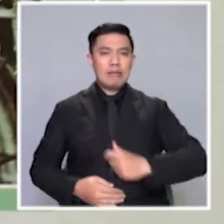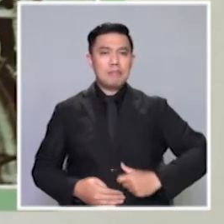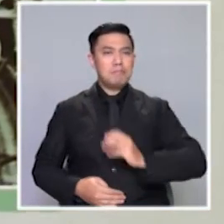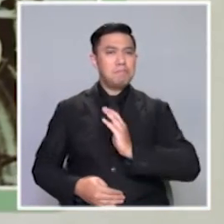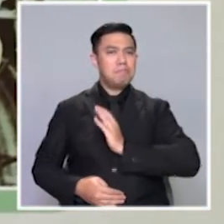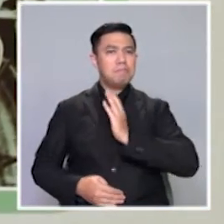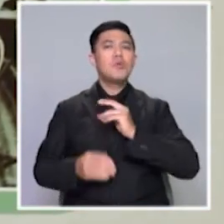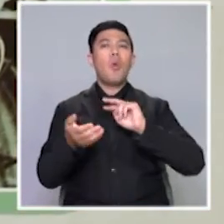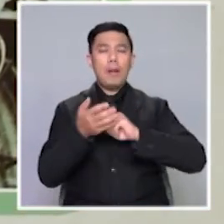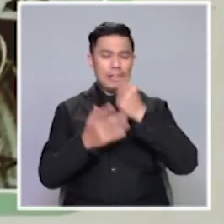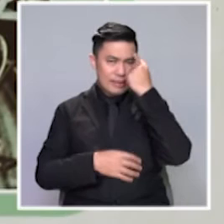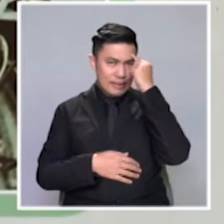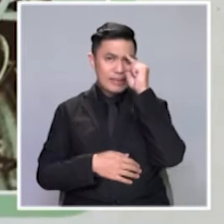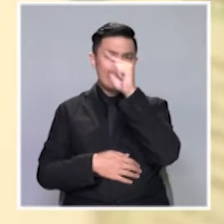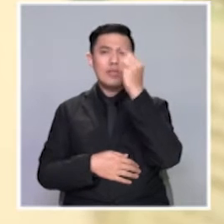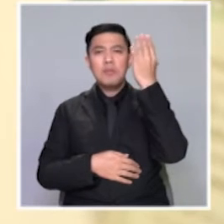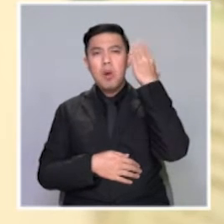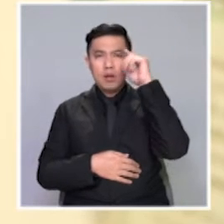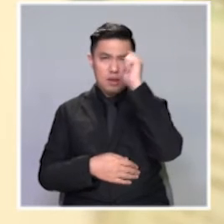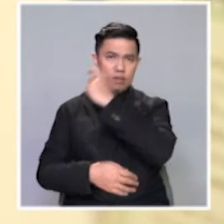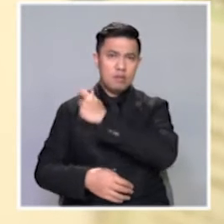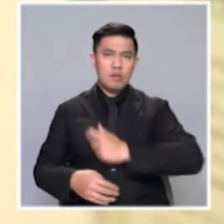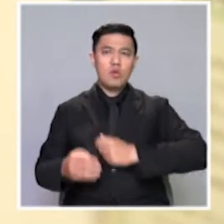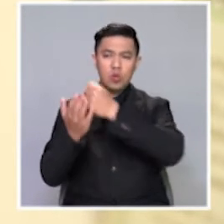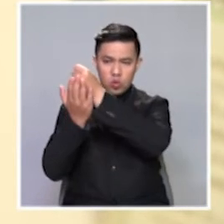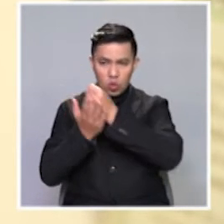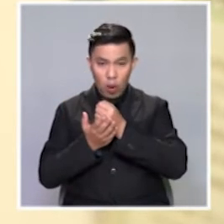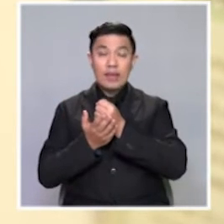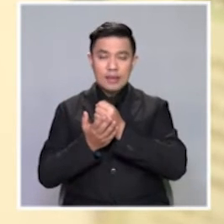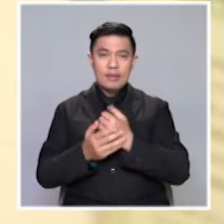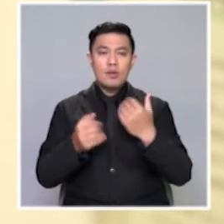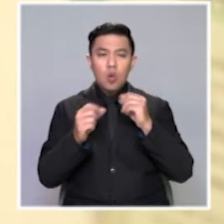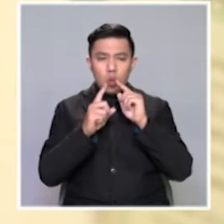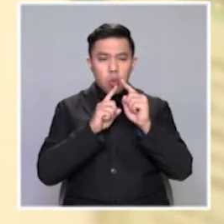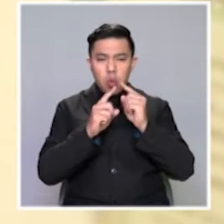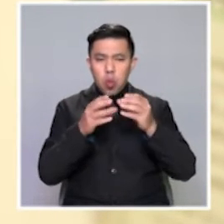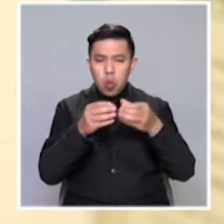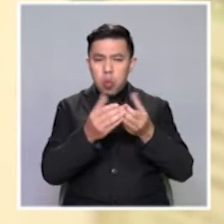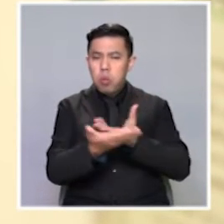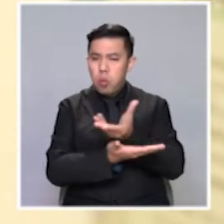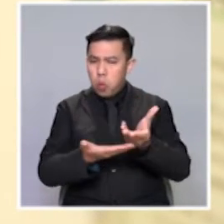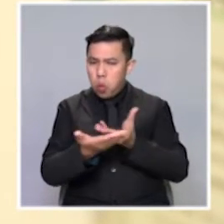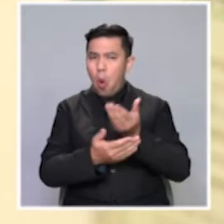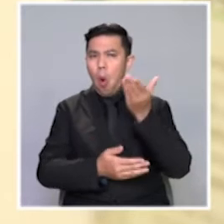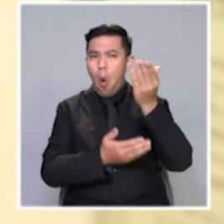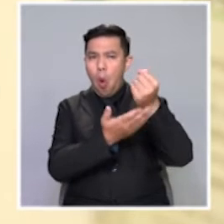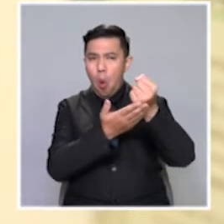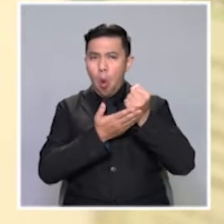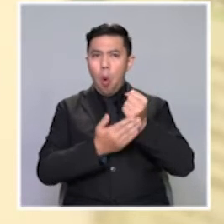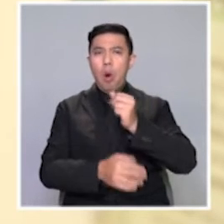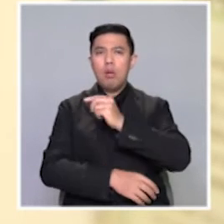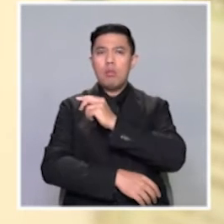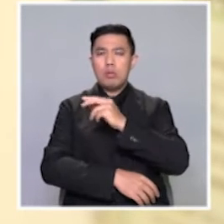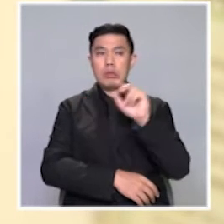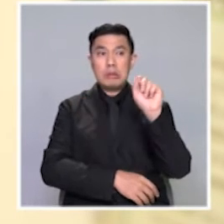ความสำนึกในพระมหากรุณาธิคุณ มีการหารือกันแล้วก็ได้ขอความอนุเคราะห์จากศาสตราจารย์ดร.